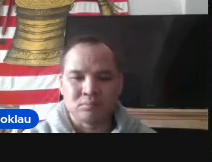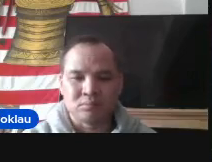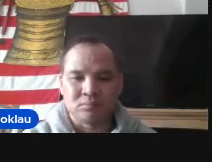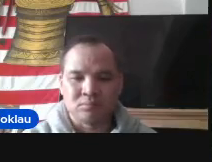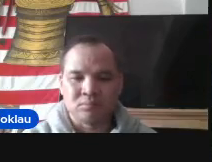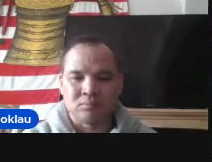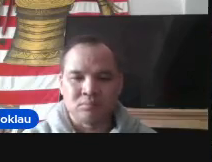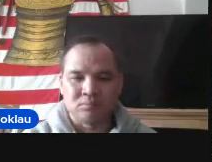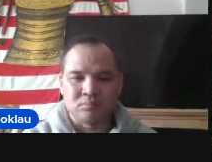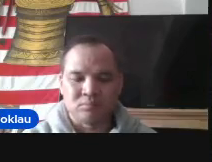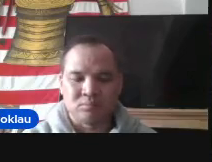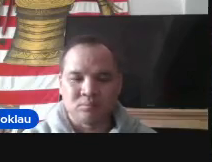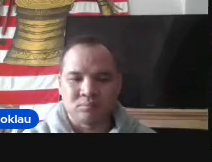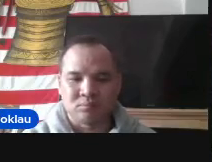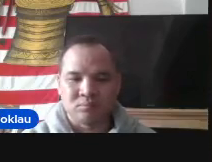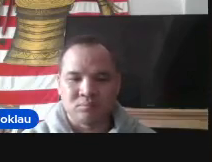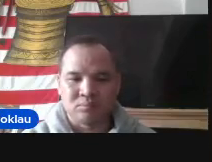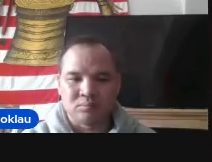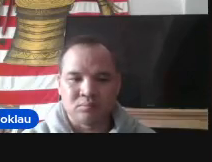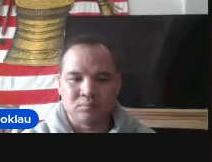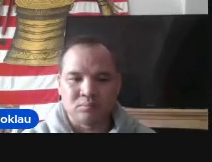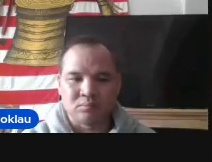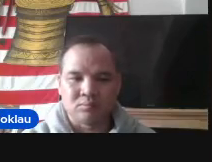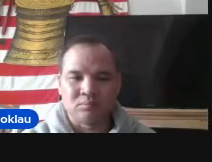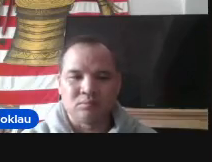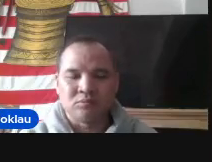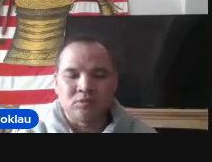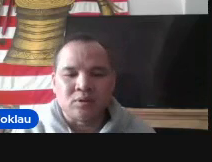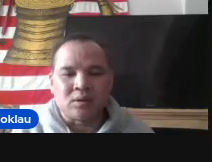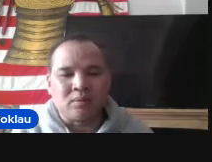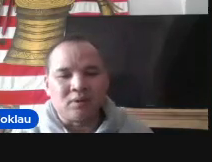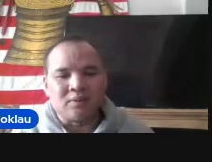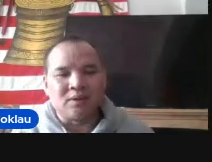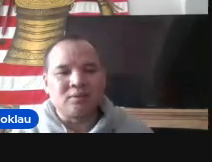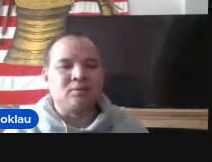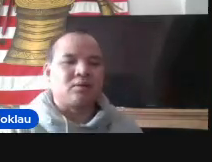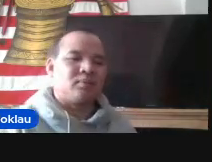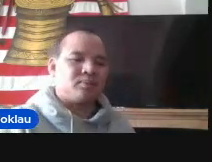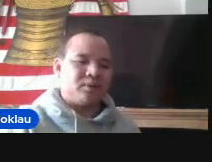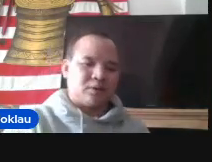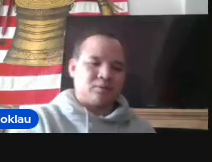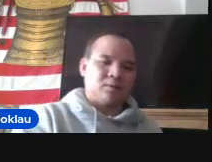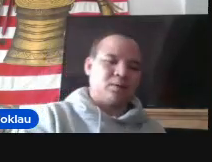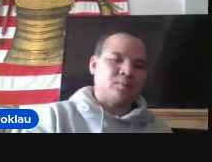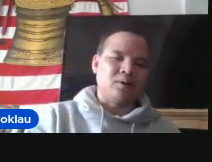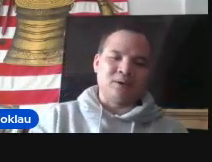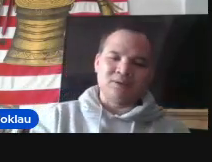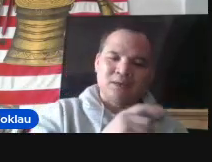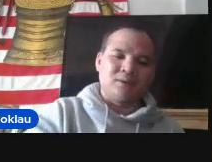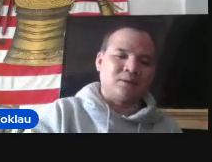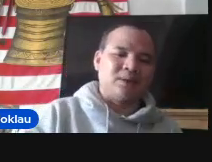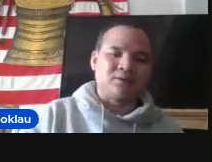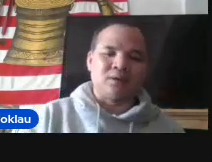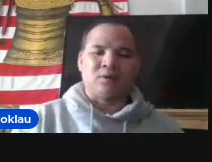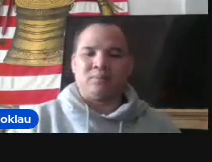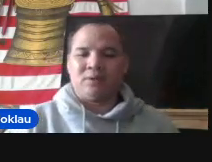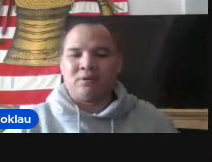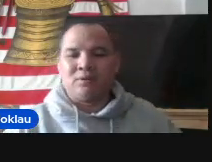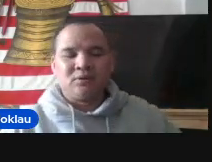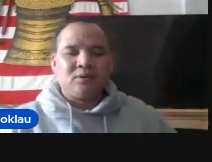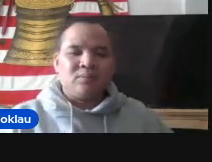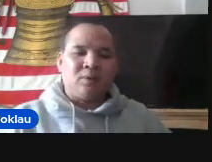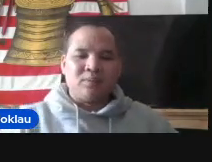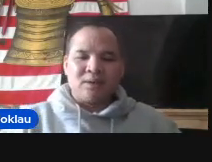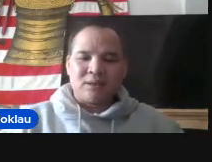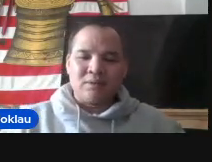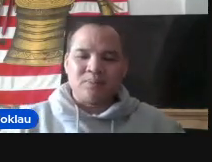เฉียงใต้ที่มาละแมงให้ได้แล้วทำให้กองทัพพม่าอยู่ในสถานการณ์ที่ยากลำบากแต่มาวันนี้ใช้วิธีการถล่มงานโดรนนะครับแม้ว่ายังยึดไม่ได้นะ